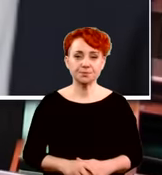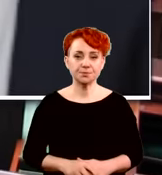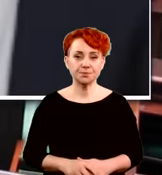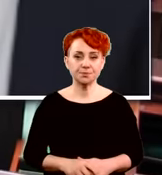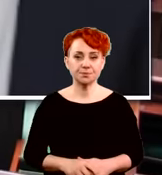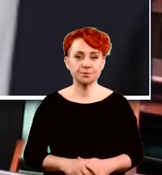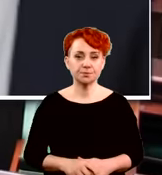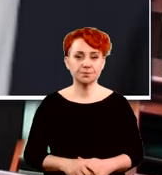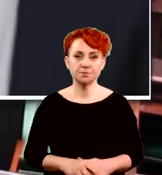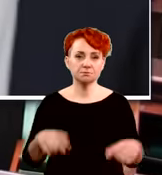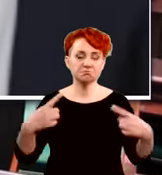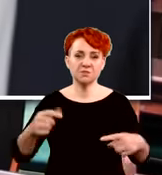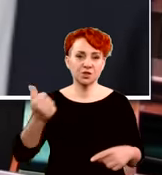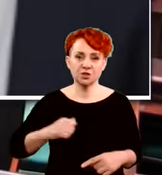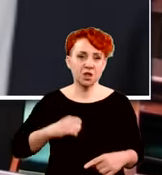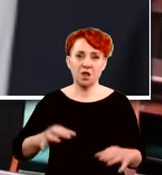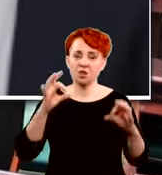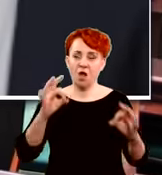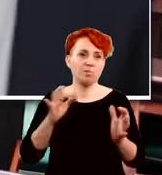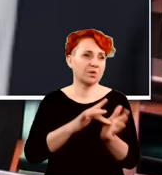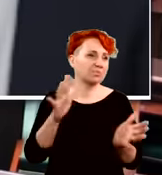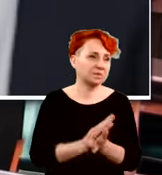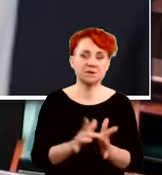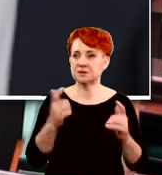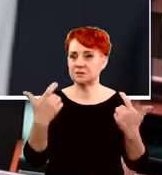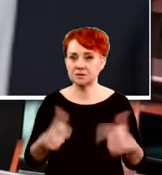Nie czekał na odpowiednie wpisy, posługiwał się